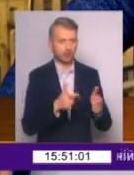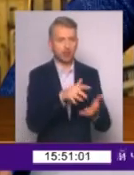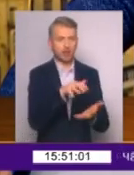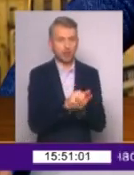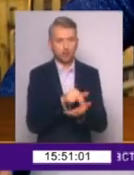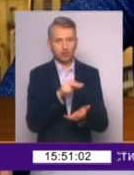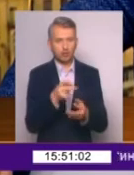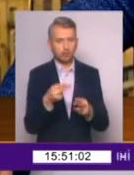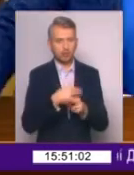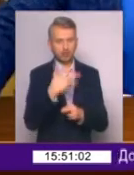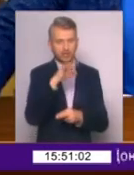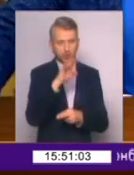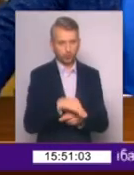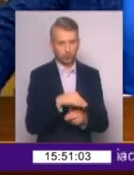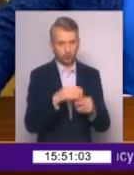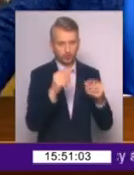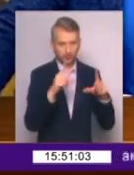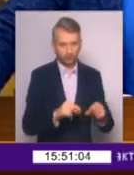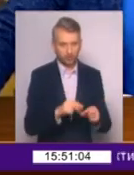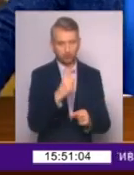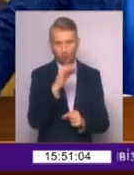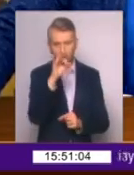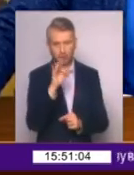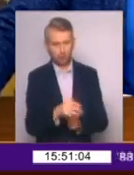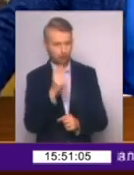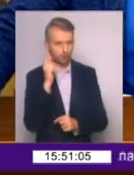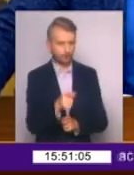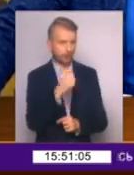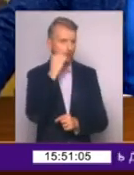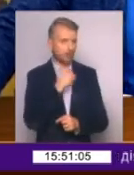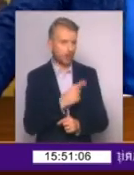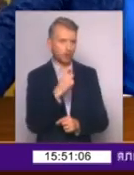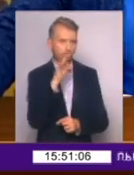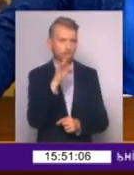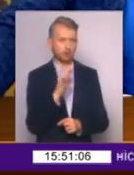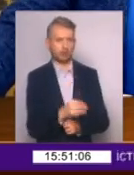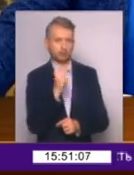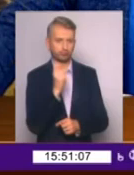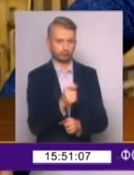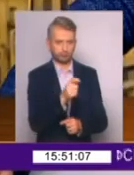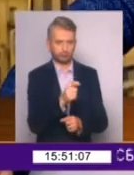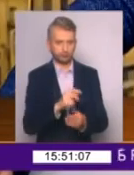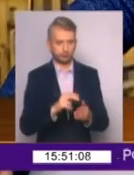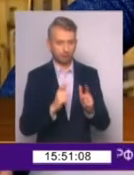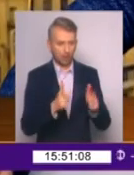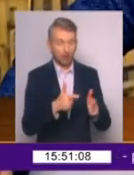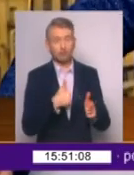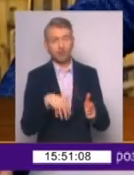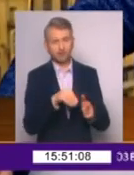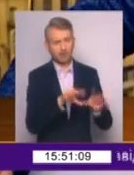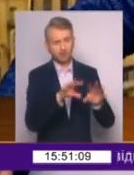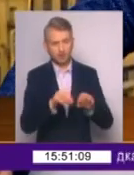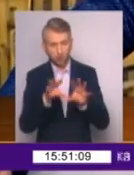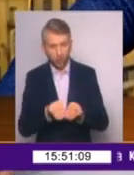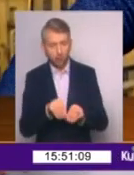вже навіть без 50% знижки, тобто по 100% старі, по 100% старі методиці. Ми всіх заспокоюємо, тому що